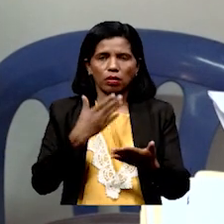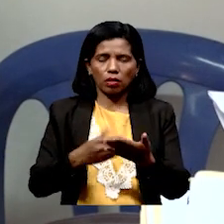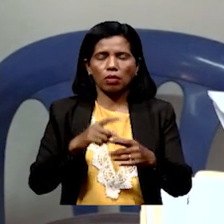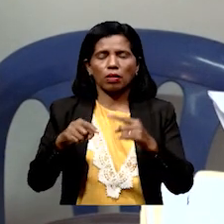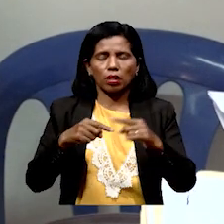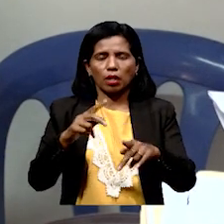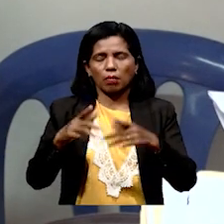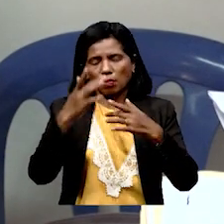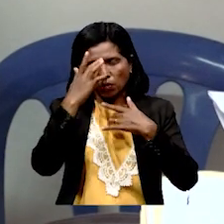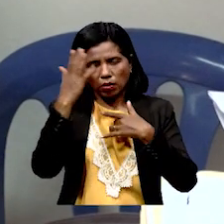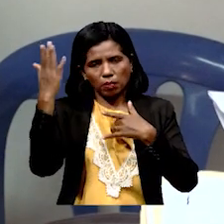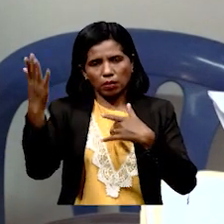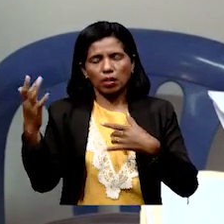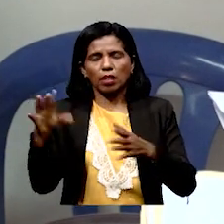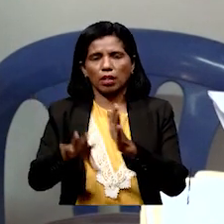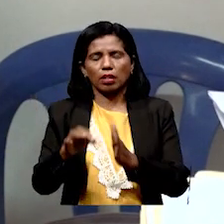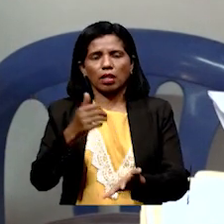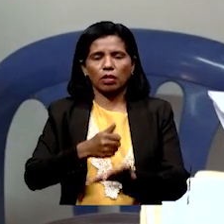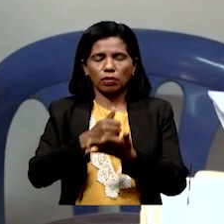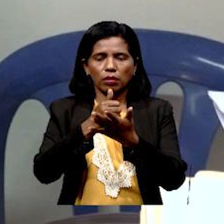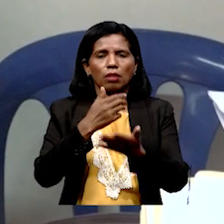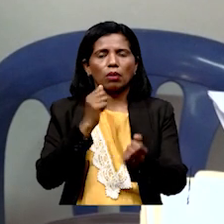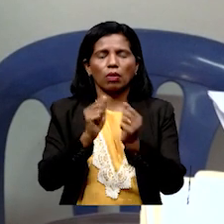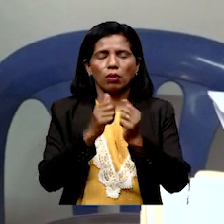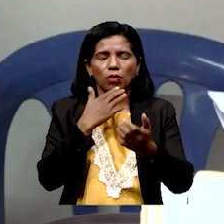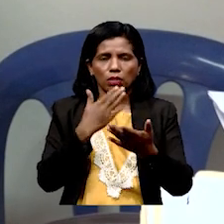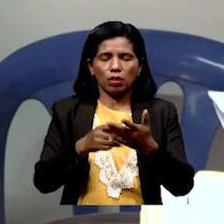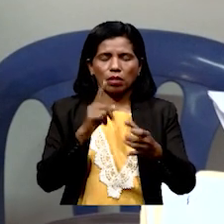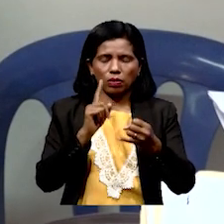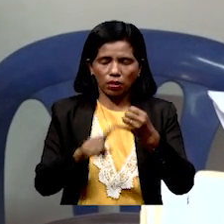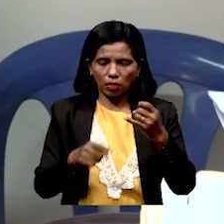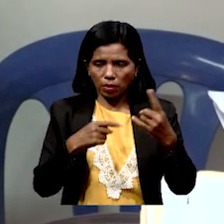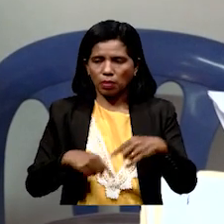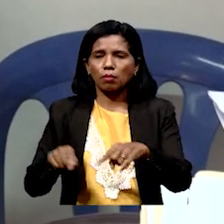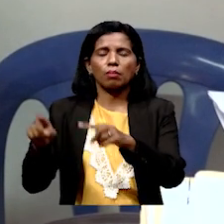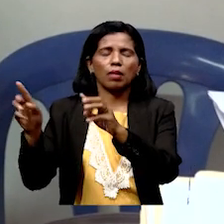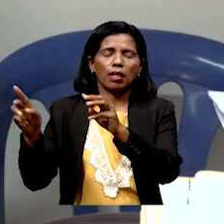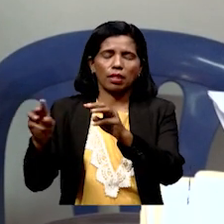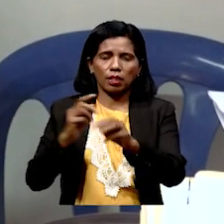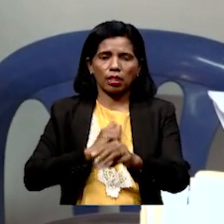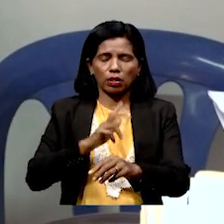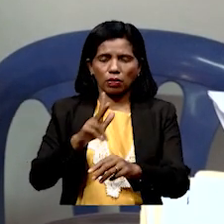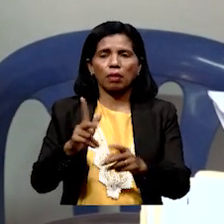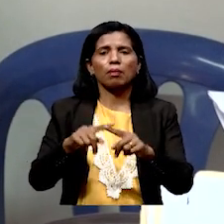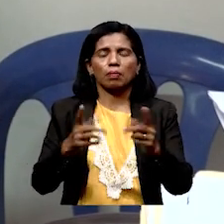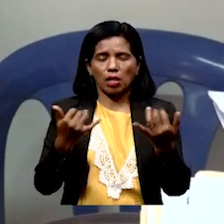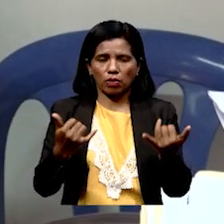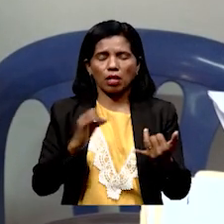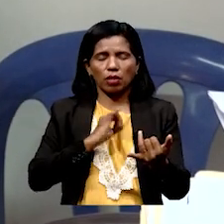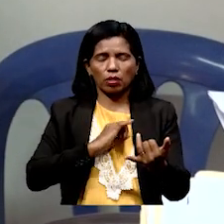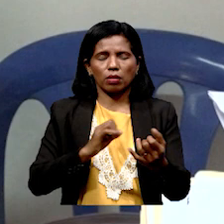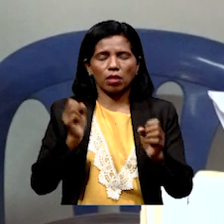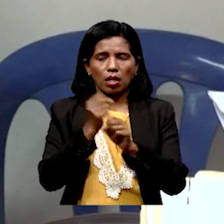kanu ba heta asistensi de dia. Nebe iko sne alternatif tengki halai bahan ba mabe agora rauk hal se hal hal exercis